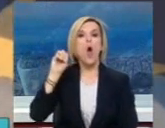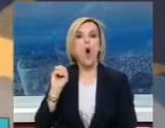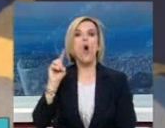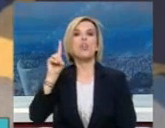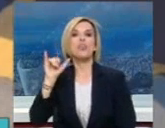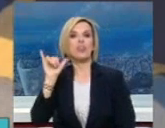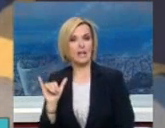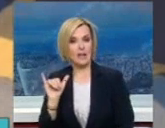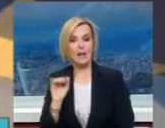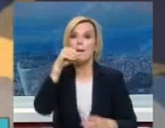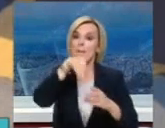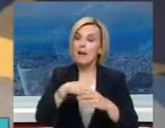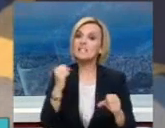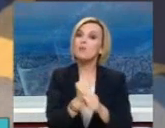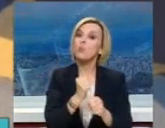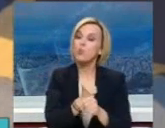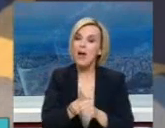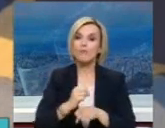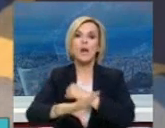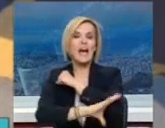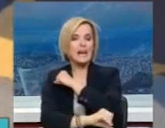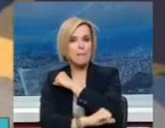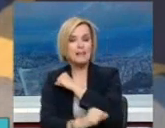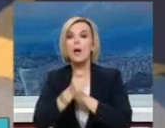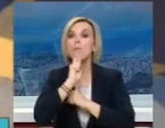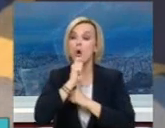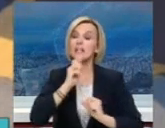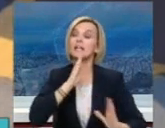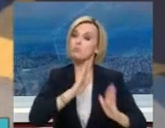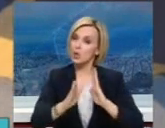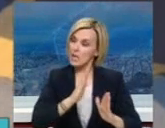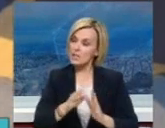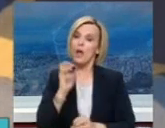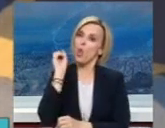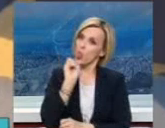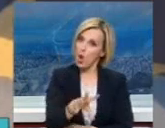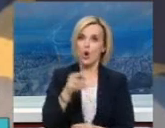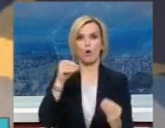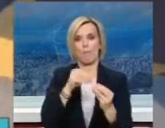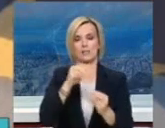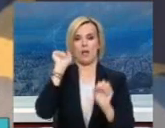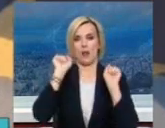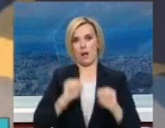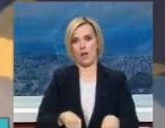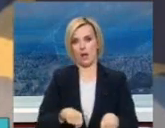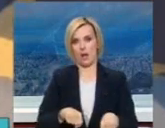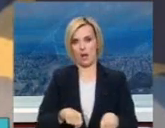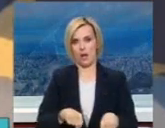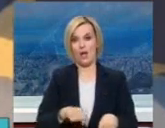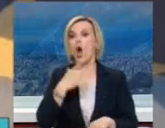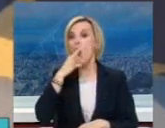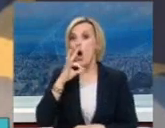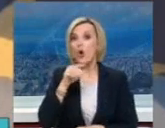υπηρετούν στη Γενική Γραμματεία Πολιτικής Προστασίας, θα λάβουν δώρο Πάσχα. Δώρο το οποίο έχει καταργηθεί στο